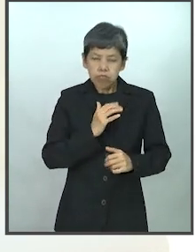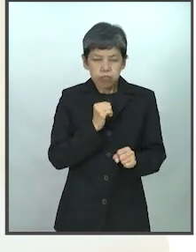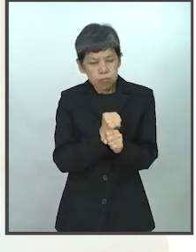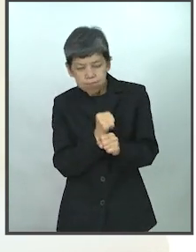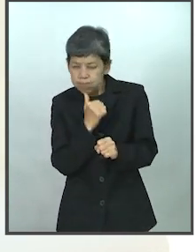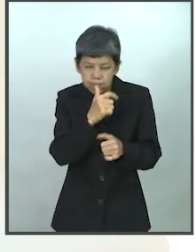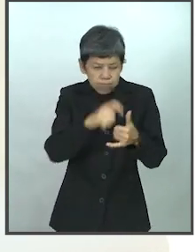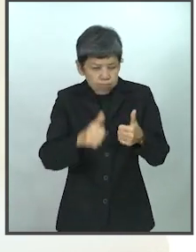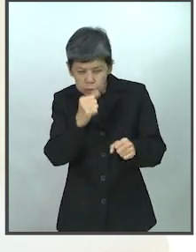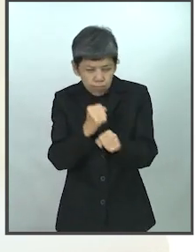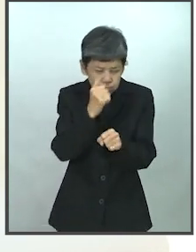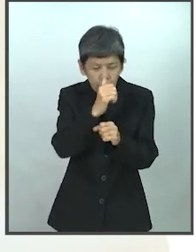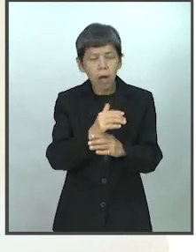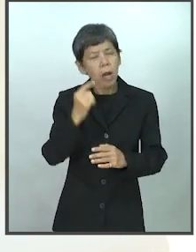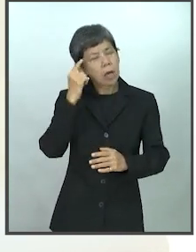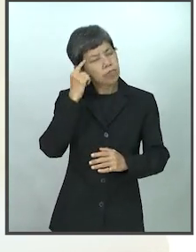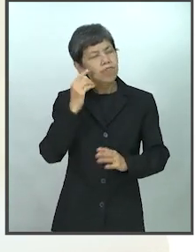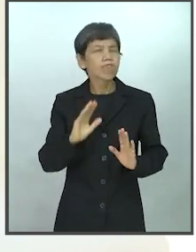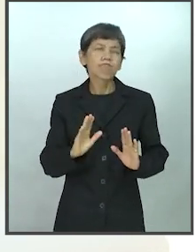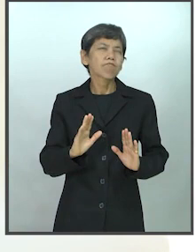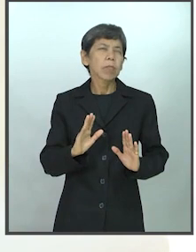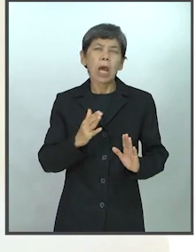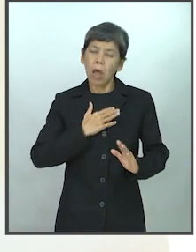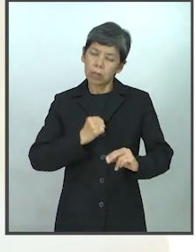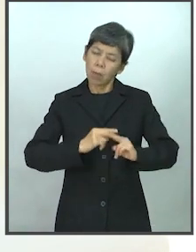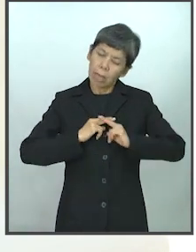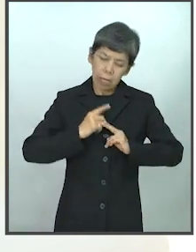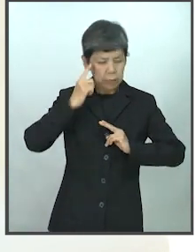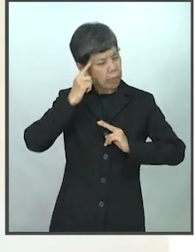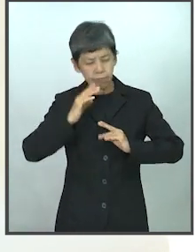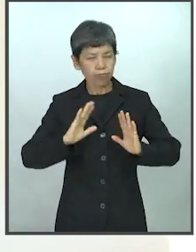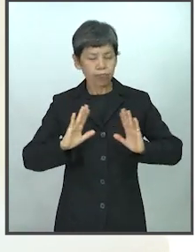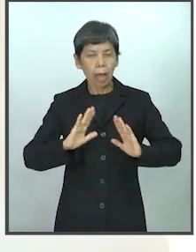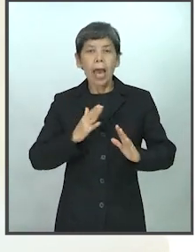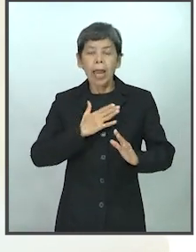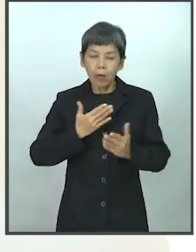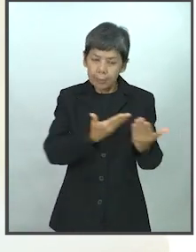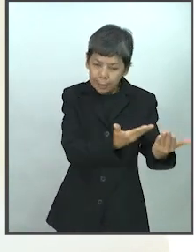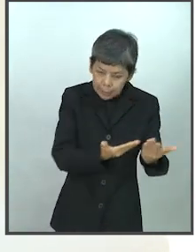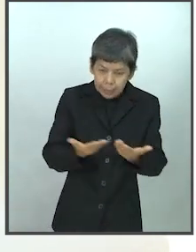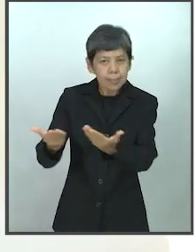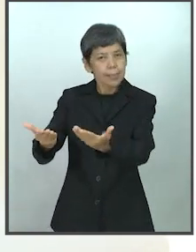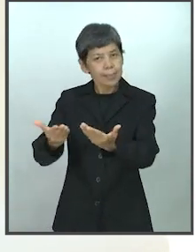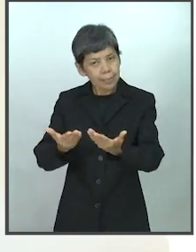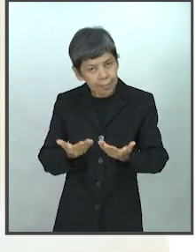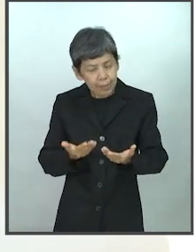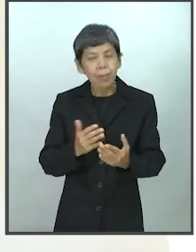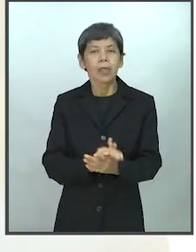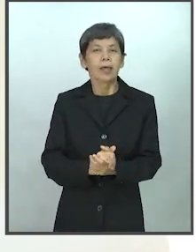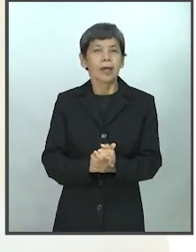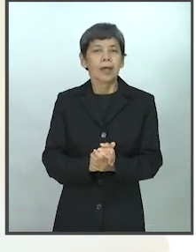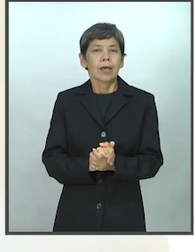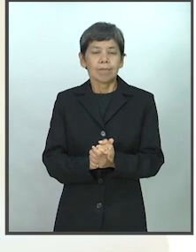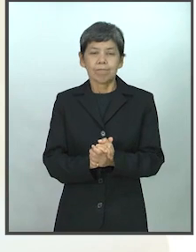นวฮีโร่แต่เราเพื่อไม่ให้ว่าเราทำเองคิดเองเกินไปเราเชิญ